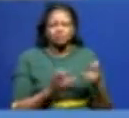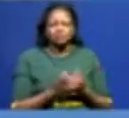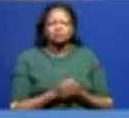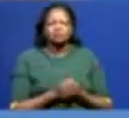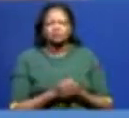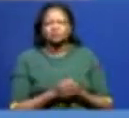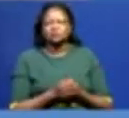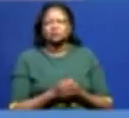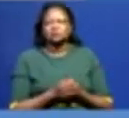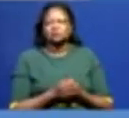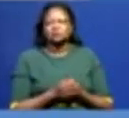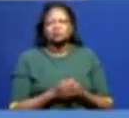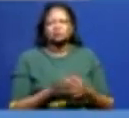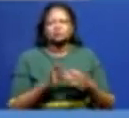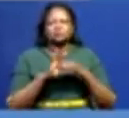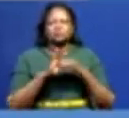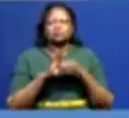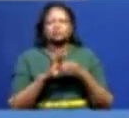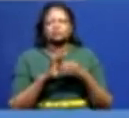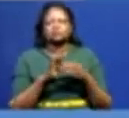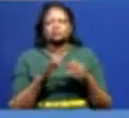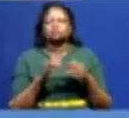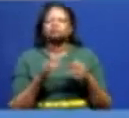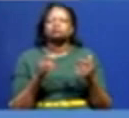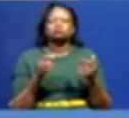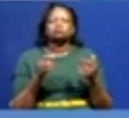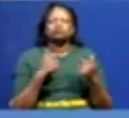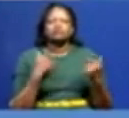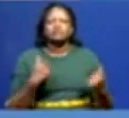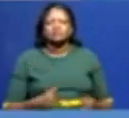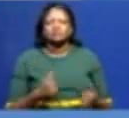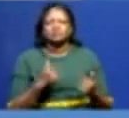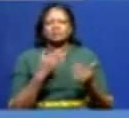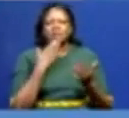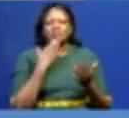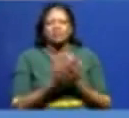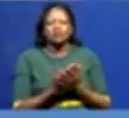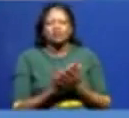utamaduni na jamii ya China. Asante kwa kuwa nami. Mimi ni Zakia Peng.